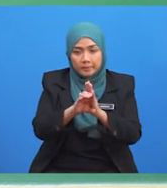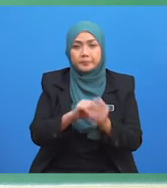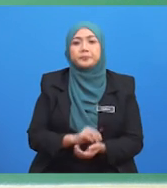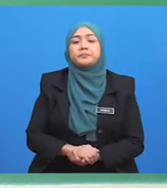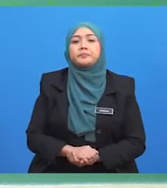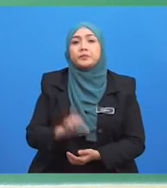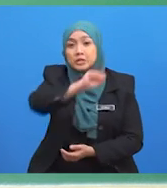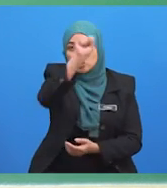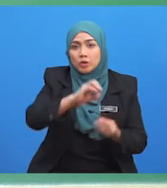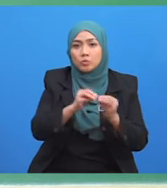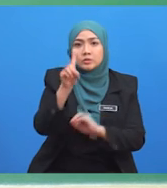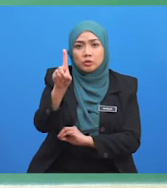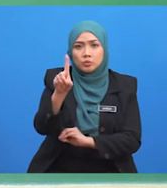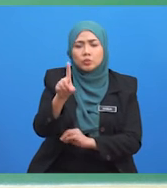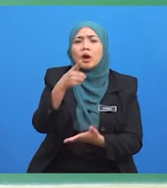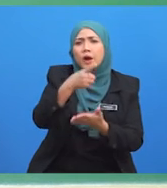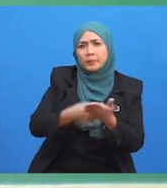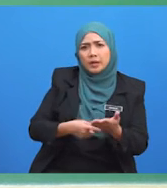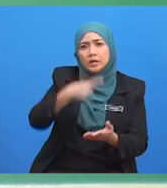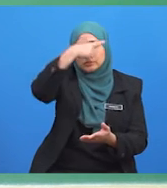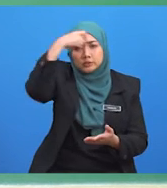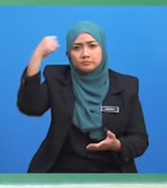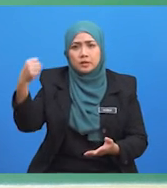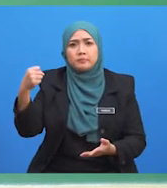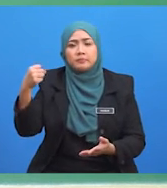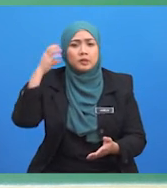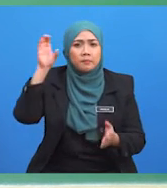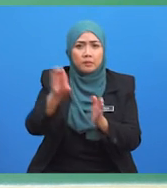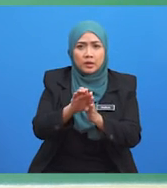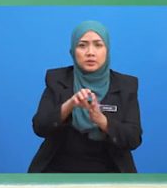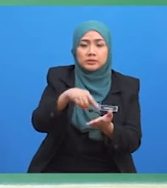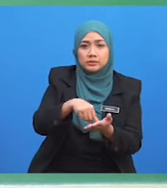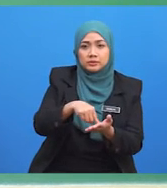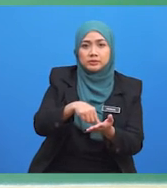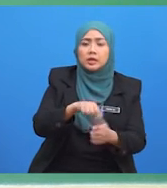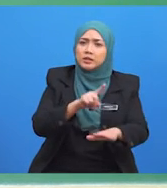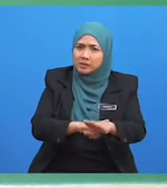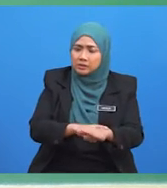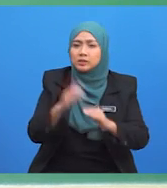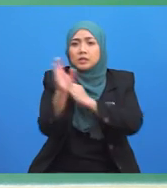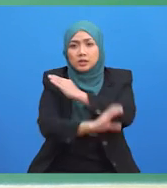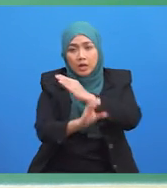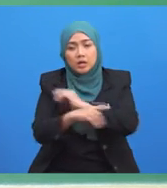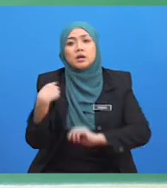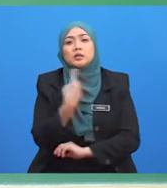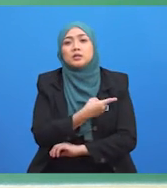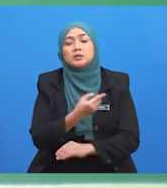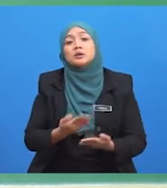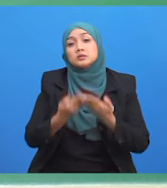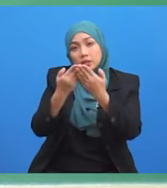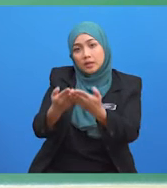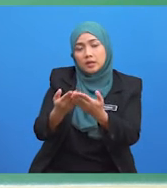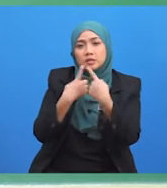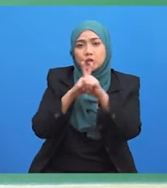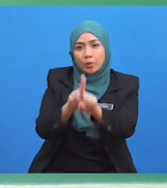pertama, apakah punca situasi ini di negara kita? Cadangan